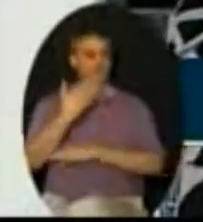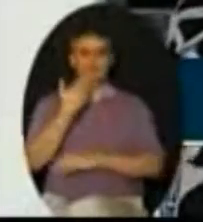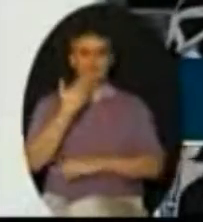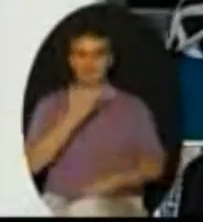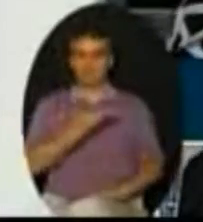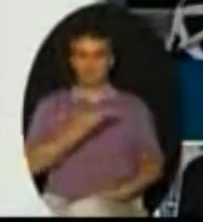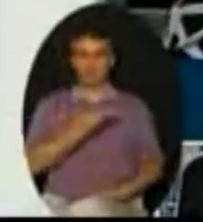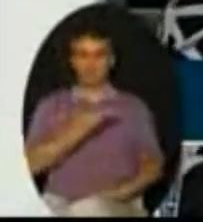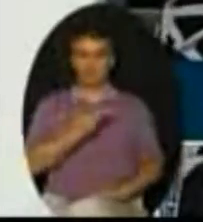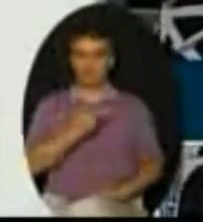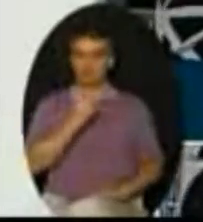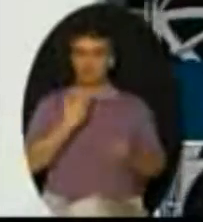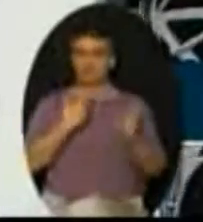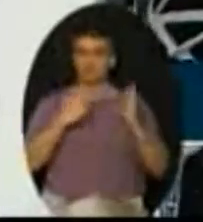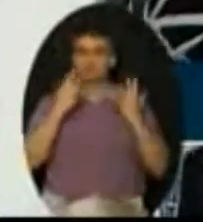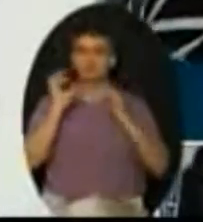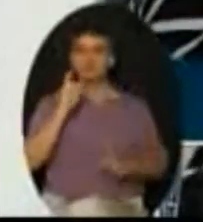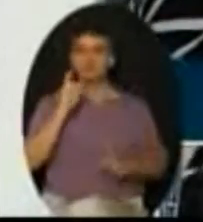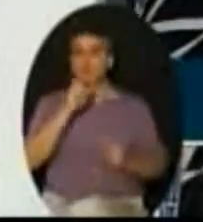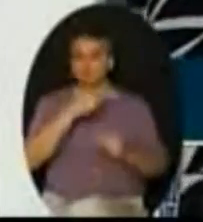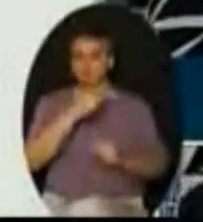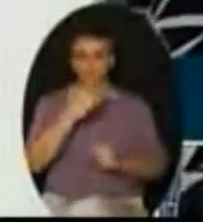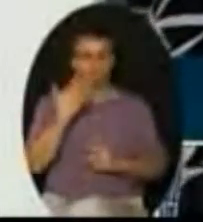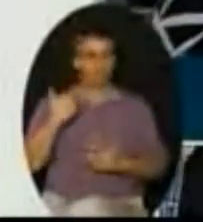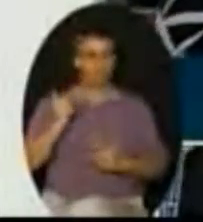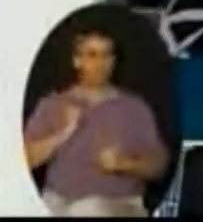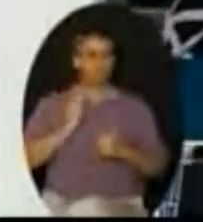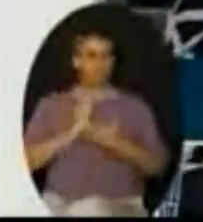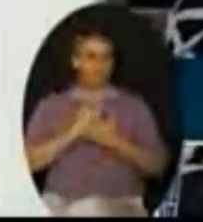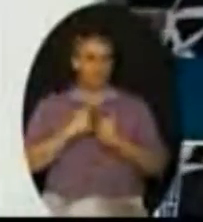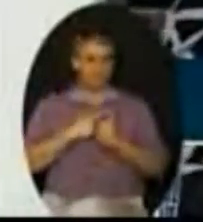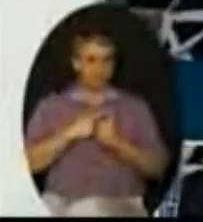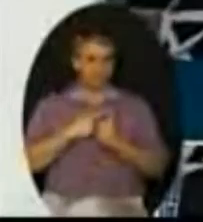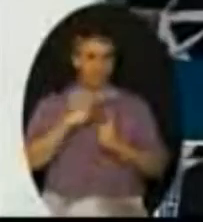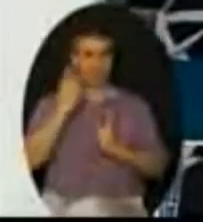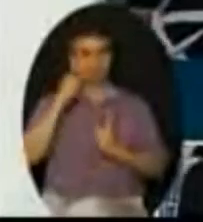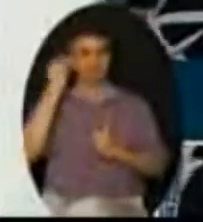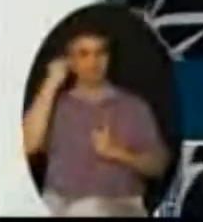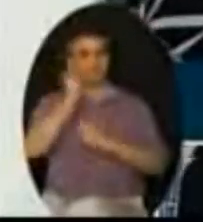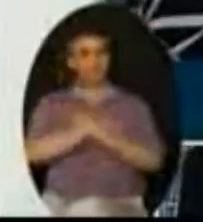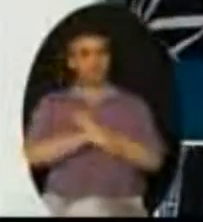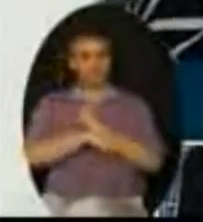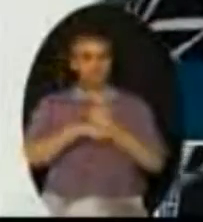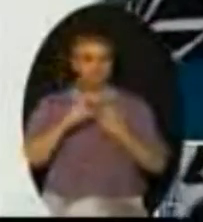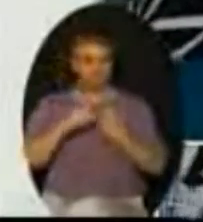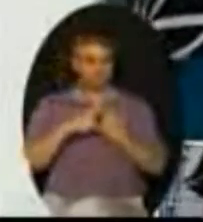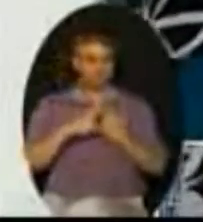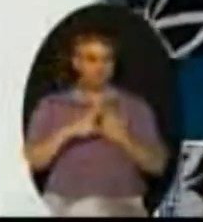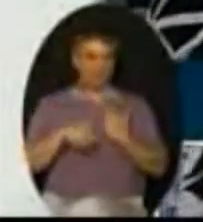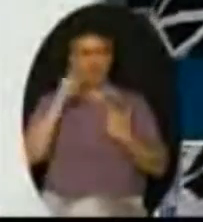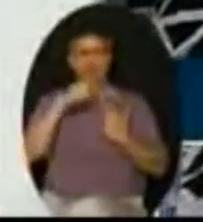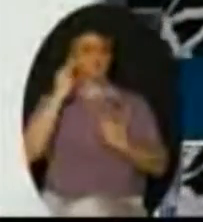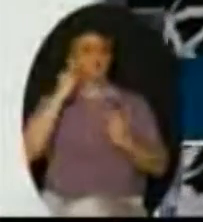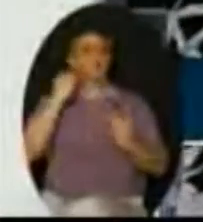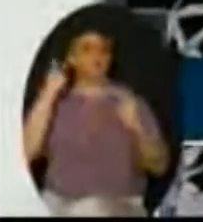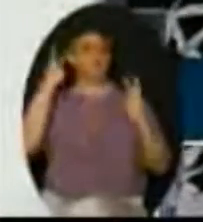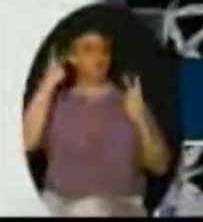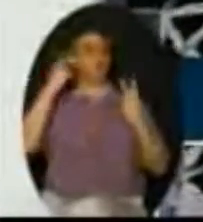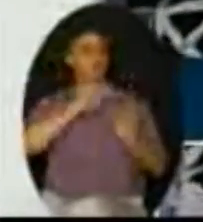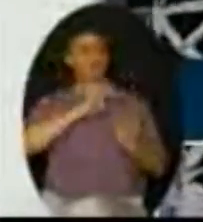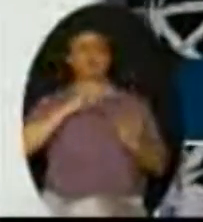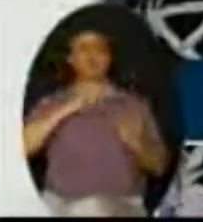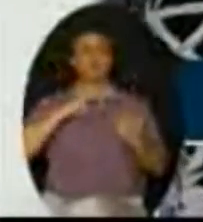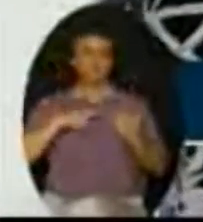ישראל, למעלה מ-80% האנשים ששרתו בצבא, אנשים שלומדים באוניברסיטאות, אנשים בעלי מעמד,